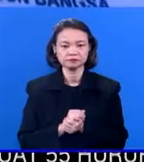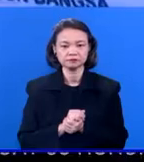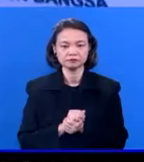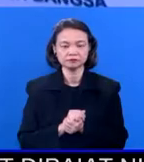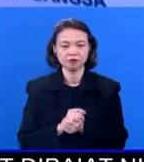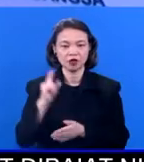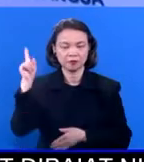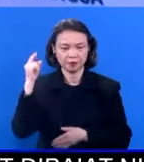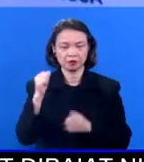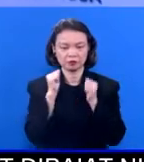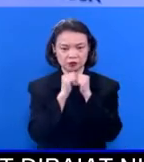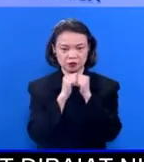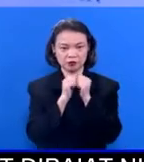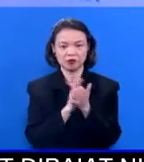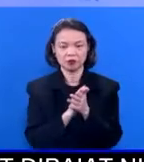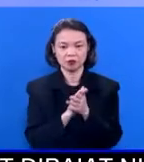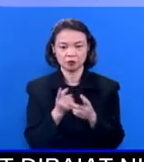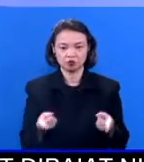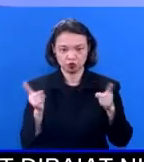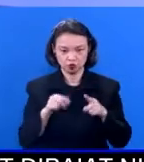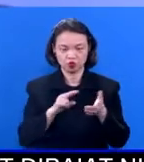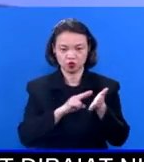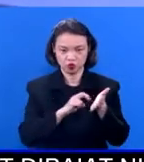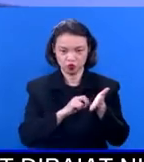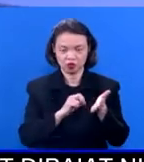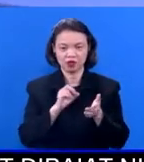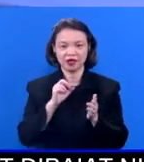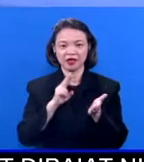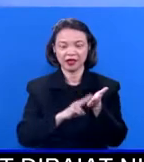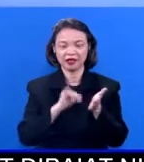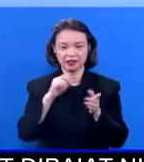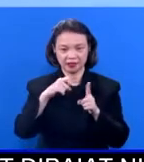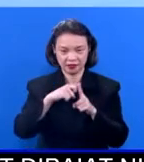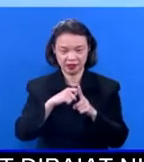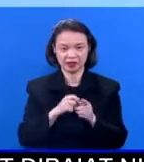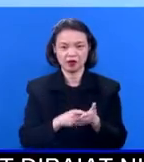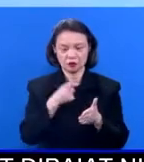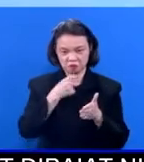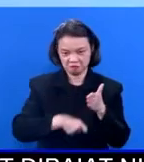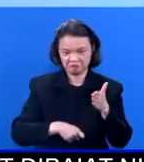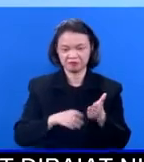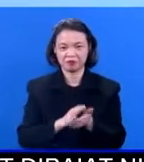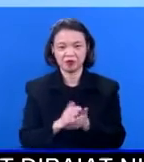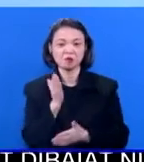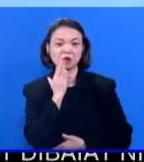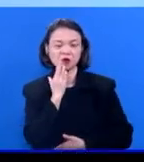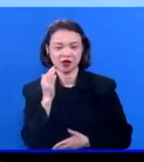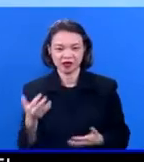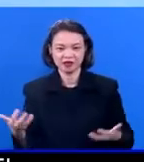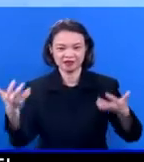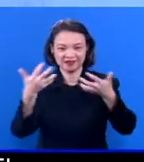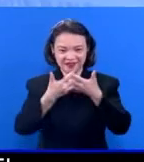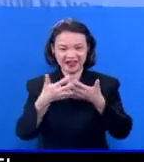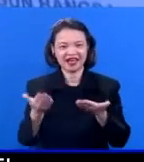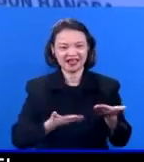Ya, pemerintah akan menjadikan nomor induk kependudukan sebagai nomor pokok wajib pajak. Hal ini disambut positif untuk memudahkan integrasi dalam pelayanan